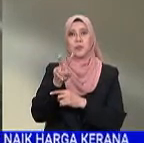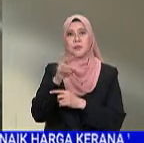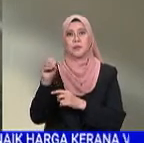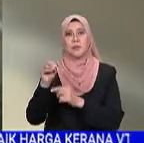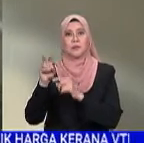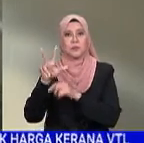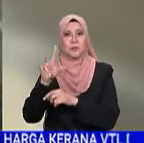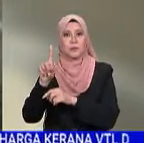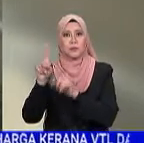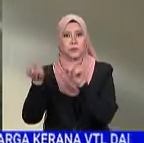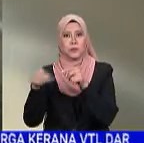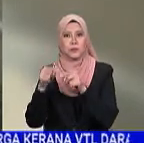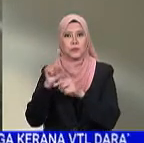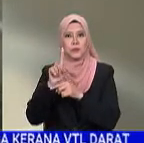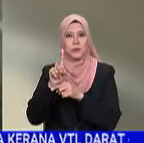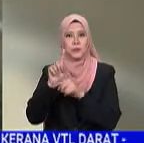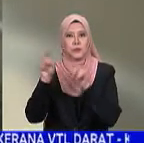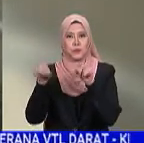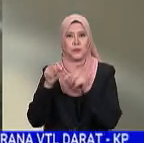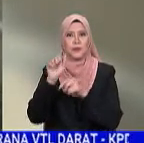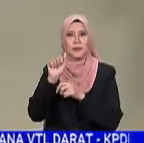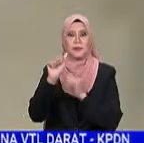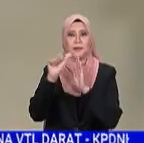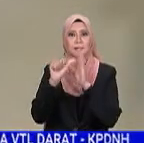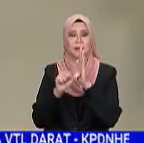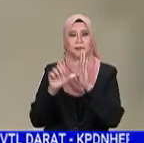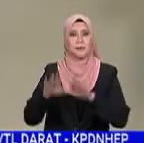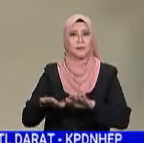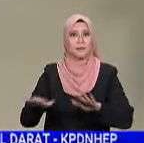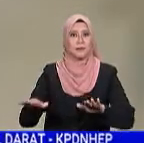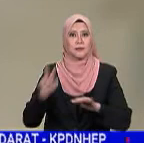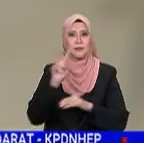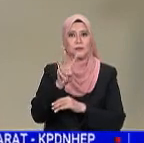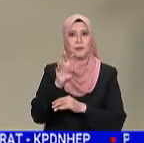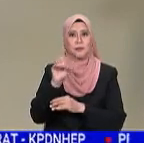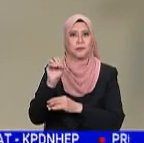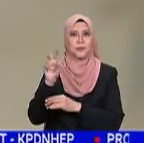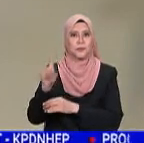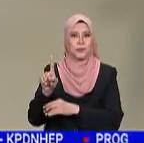section 31 Golongan 1 kurungan ee fakta kanak-kanak